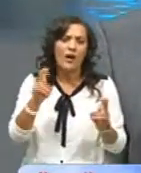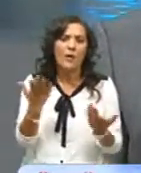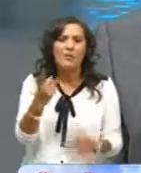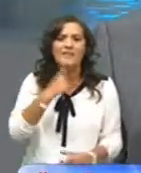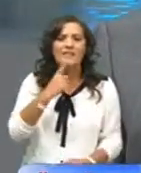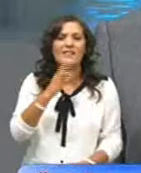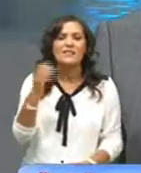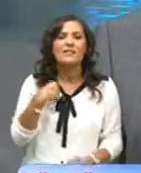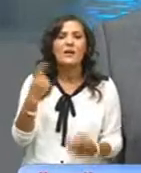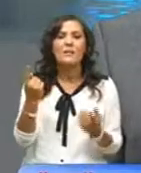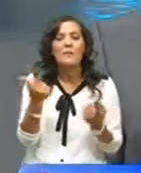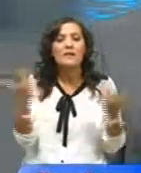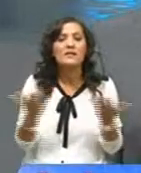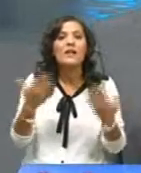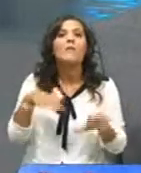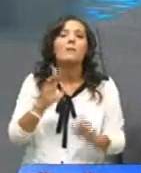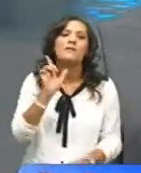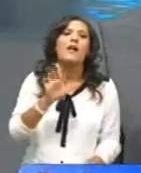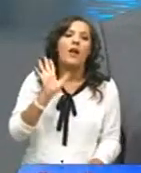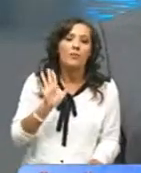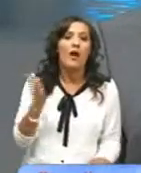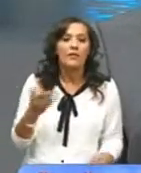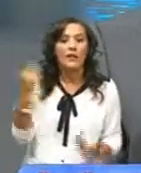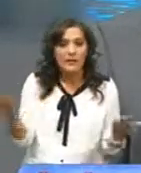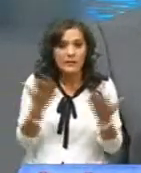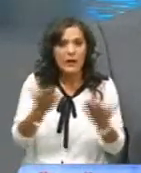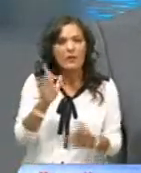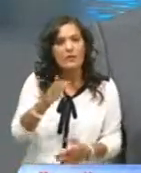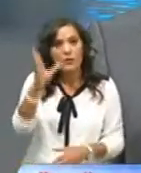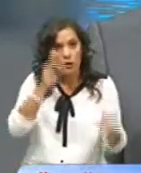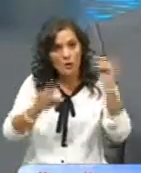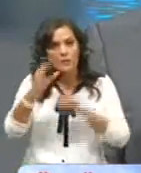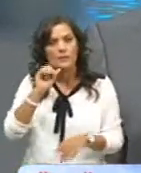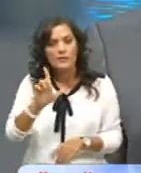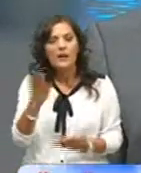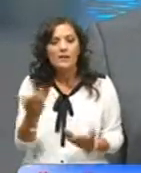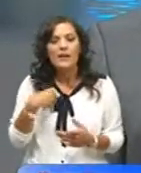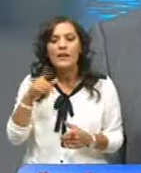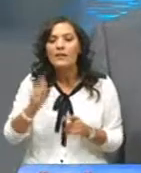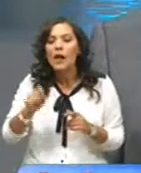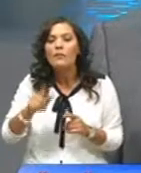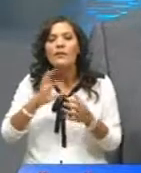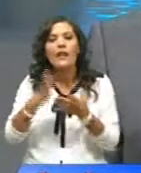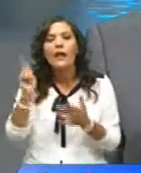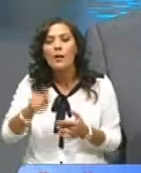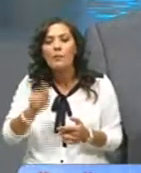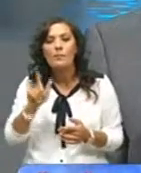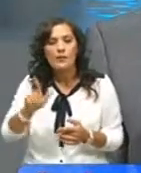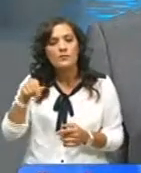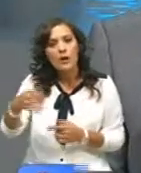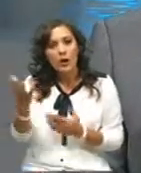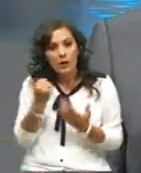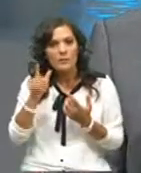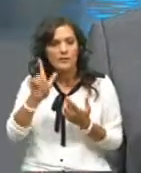sevimsiz diye üstüne gitmemiz gerekir kesinlikle atta üstüne gideceğiz ki önlemlerini alalım erken tanısını